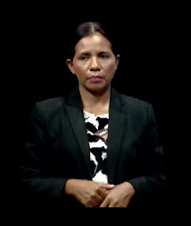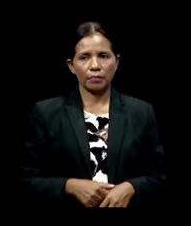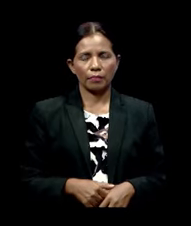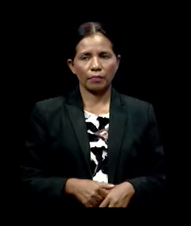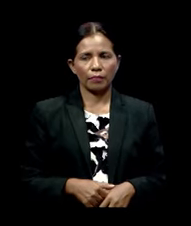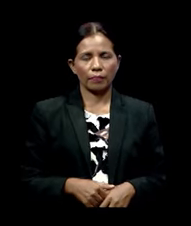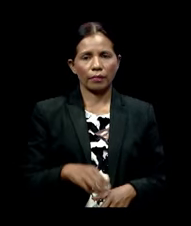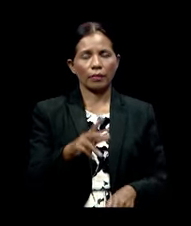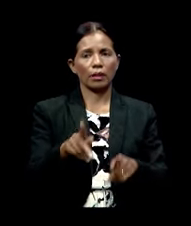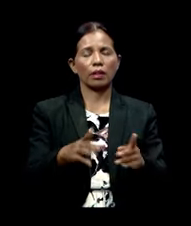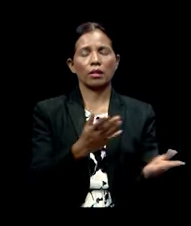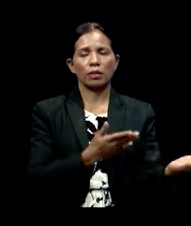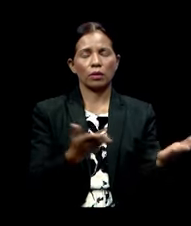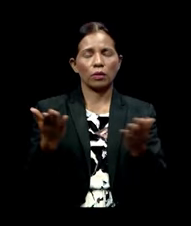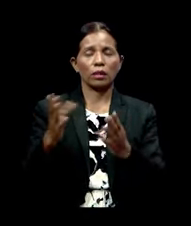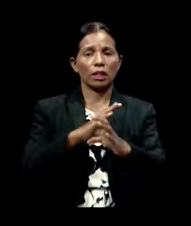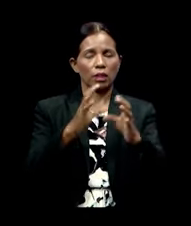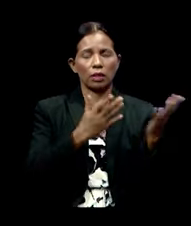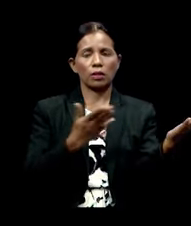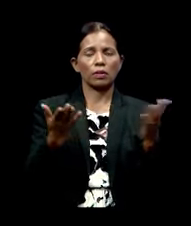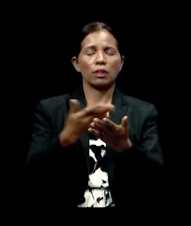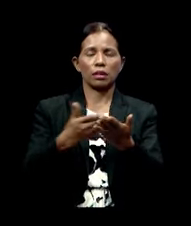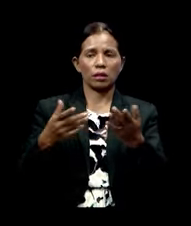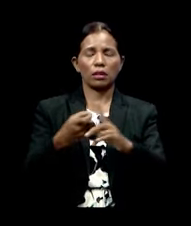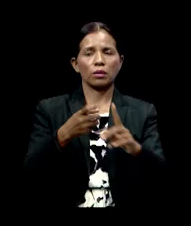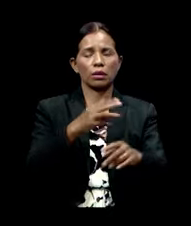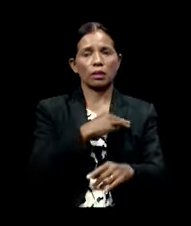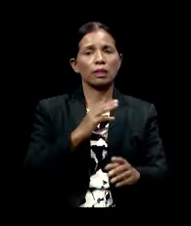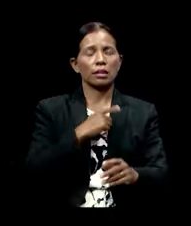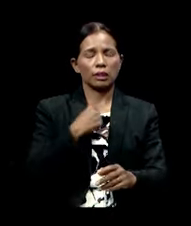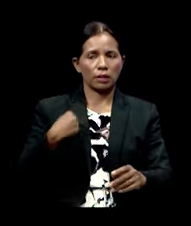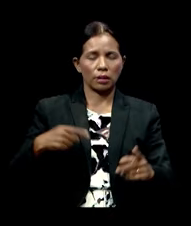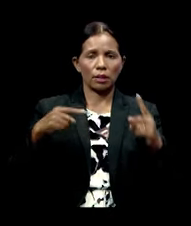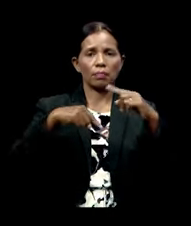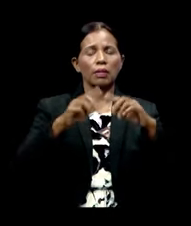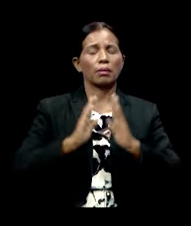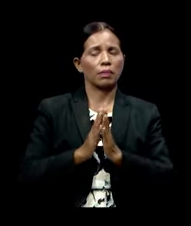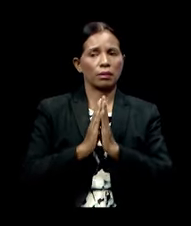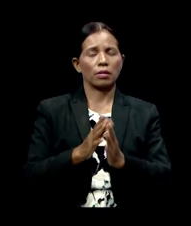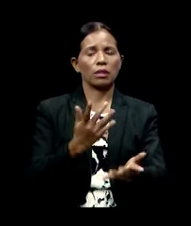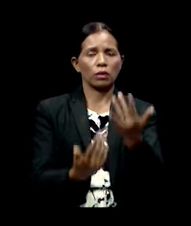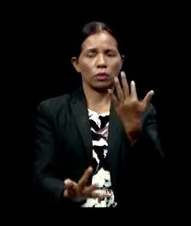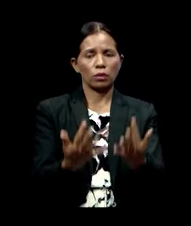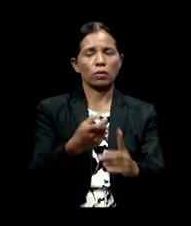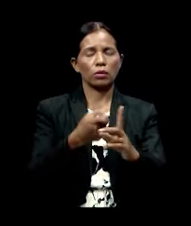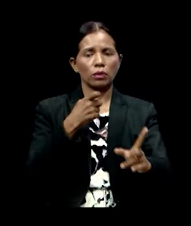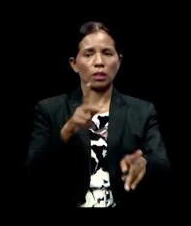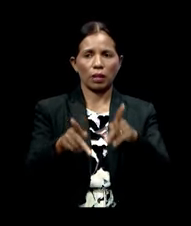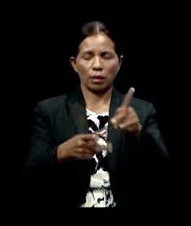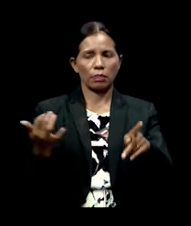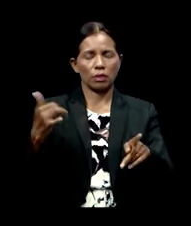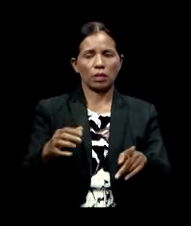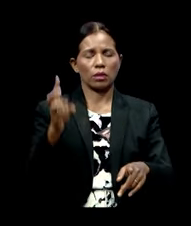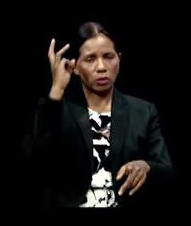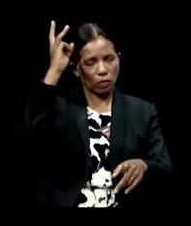Kamioen sire nebe tula sasan mercadoria husi sine ba Myanmar hetan sunu husi rebelda sire hudi ha mosu prekupa saun